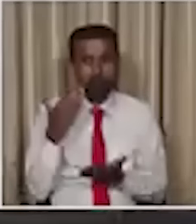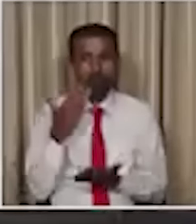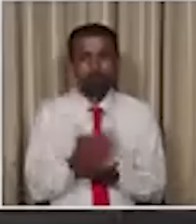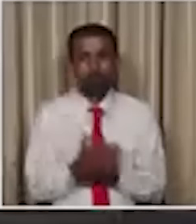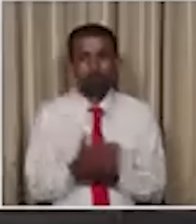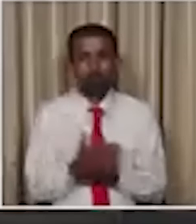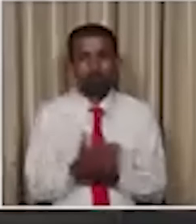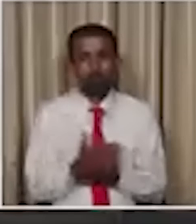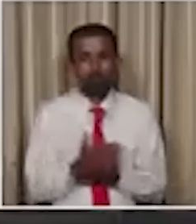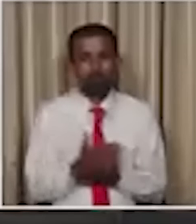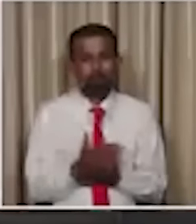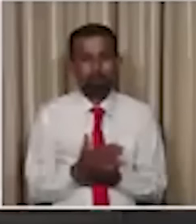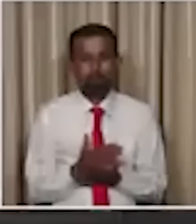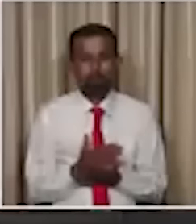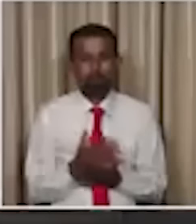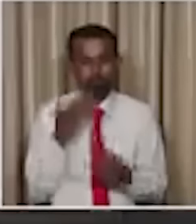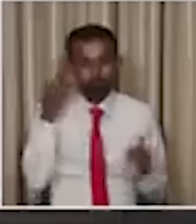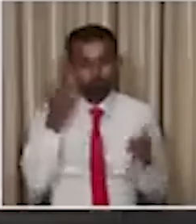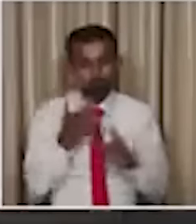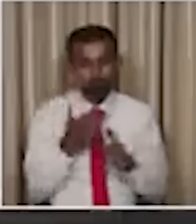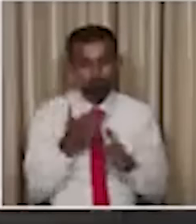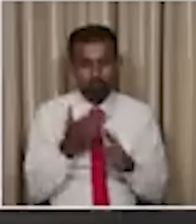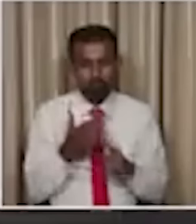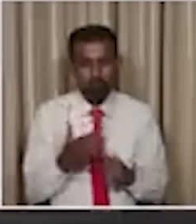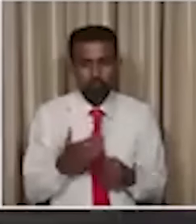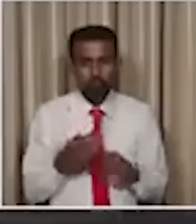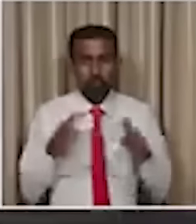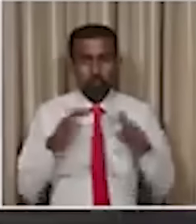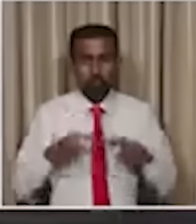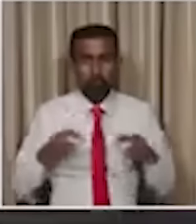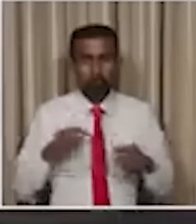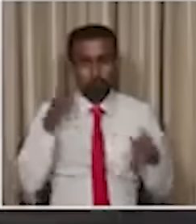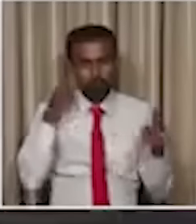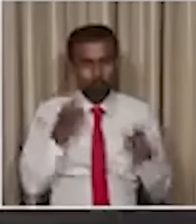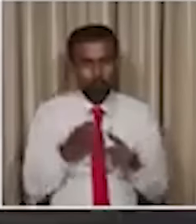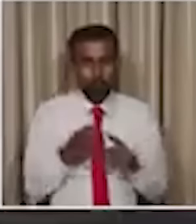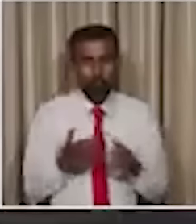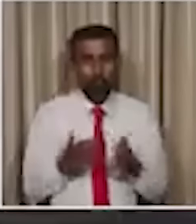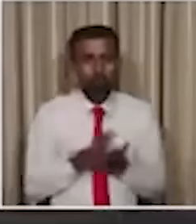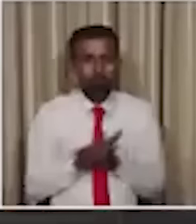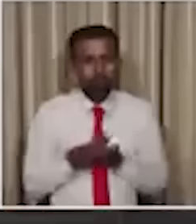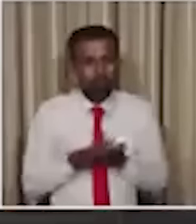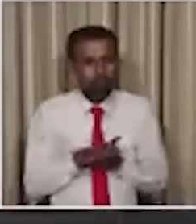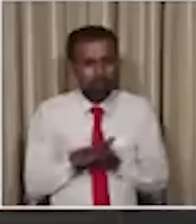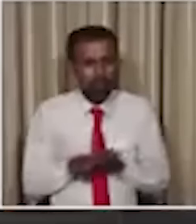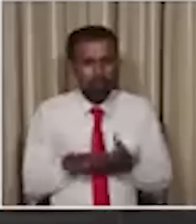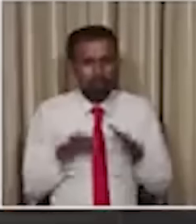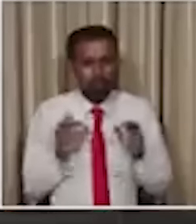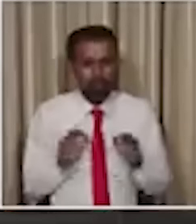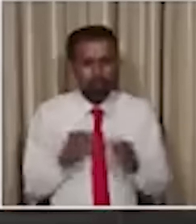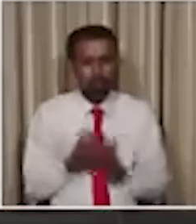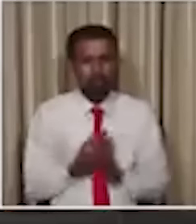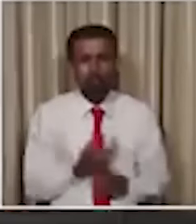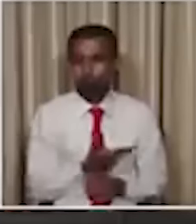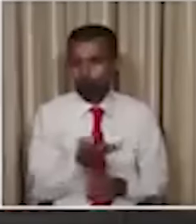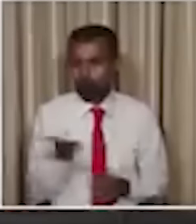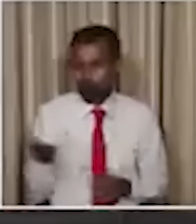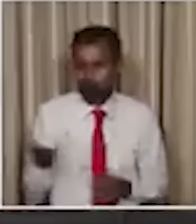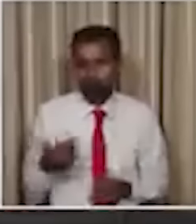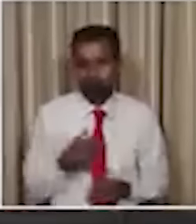මෙහි පසුබිම පිළිබඳව හා කර ඇති පරීක්ෂණයන් පිළිබඳව වැඩිදුර පැහැදිලි කිරීමක් මේ ගරු සභාවට කිරීමට